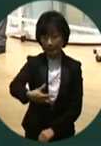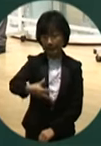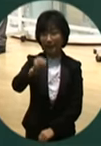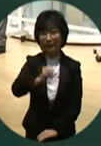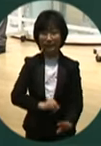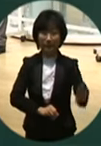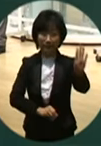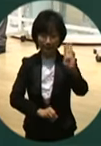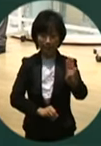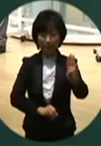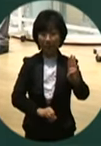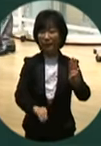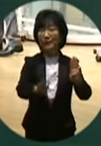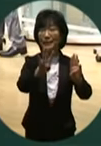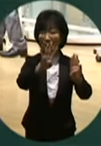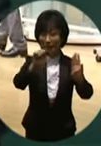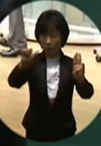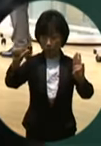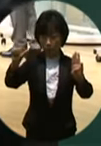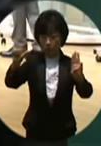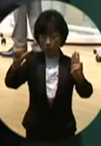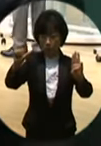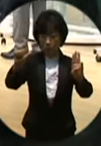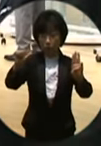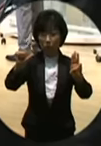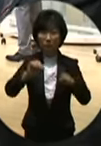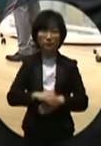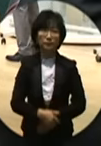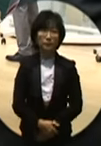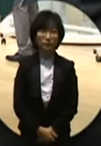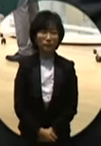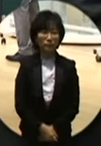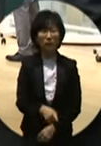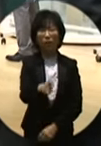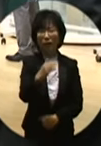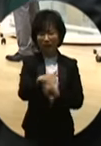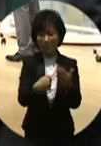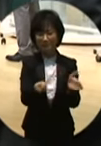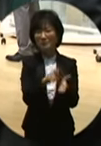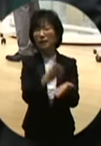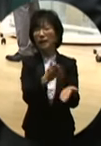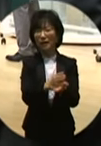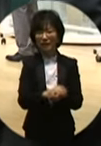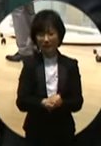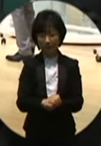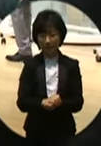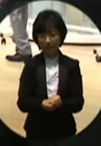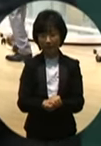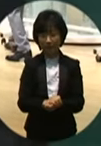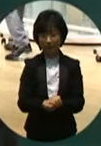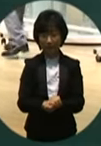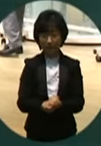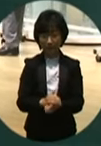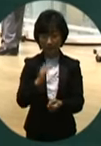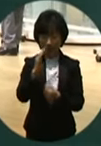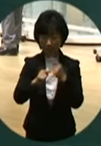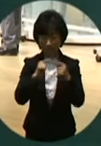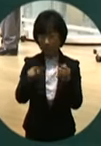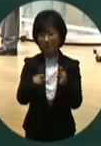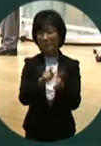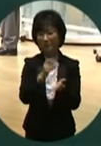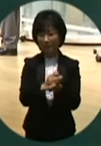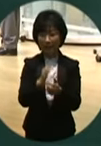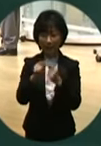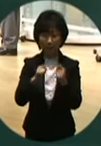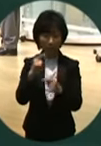3장 4절 5절입니다. In Genesis 3:4-5. 하나님 믿지 말라는 겁니다. So he was saying, don't believe God. 하나님의 말씀을 듣지 말라고 하는 겁니다.